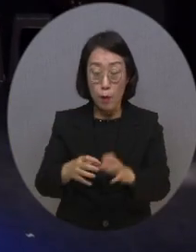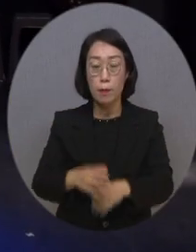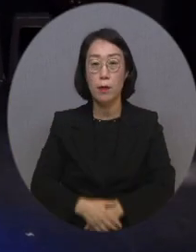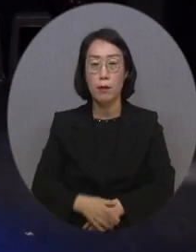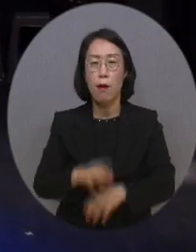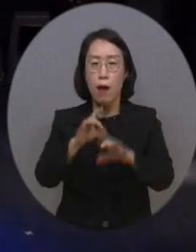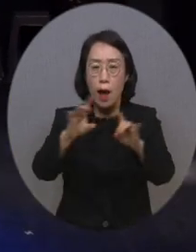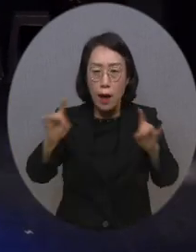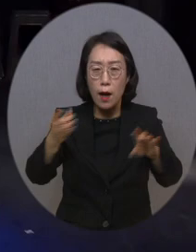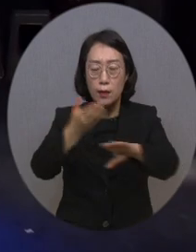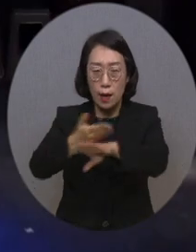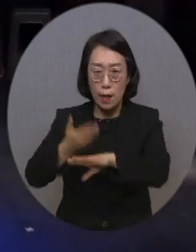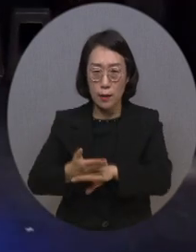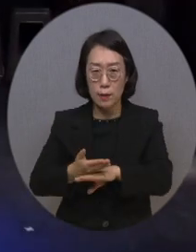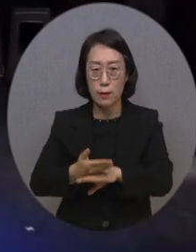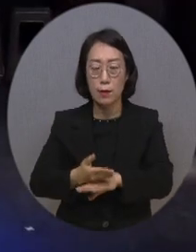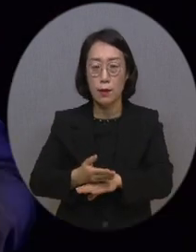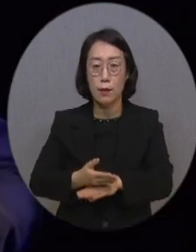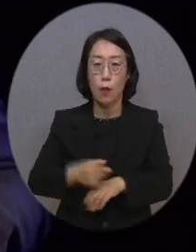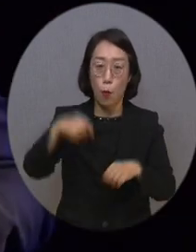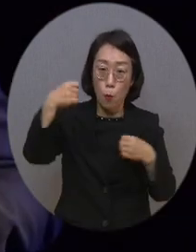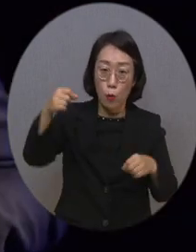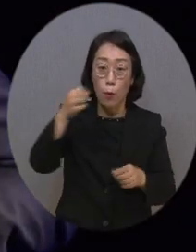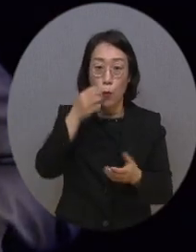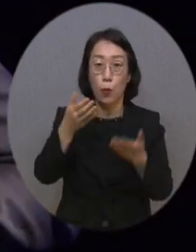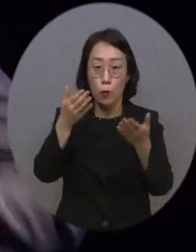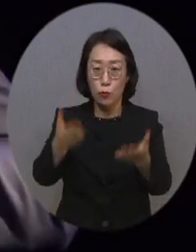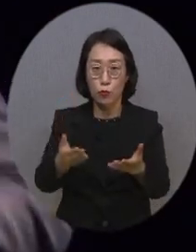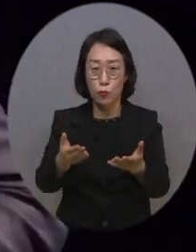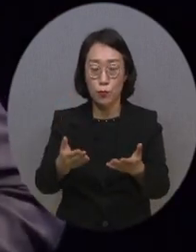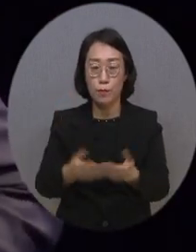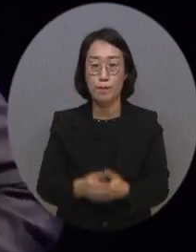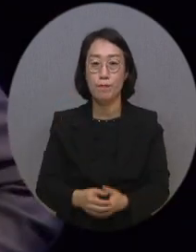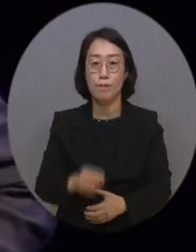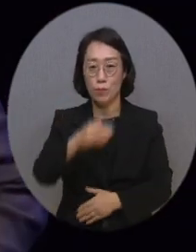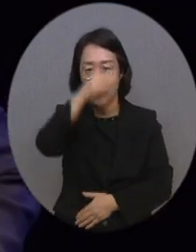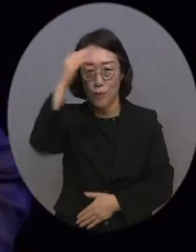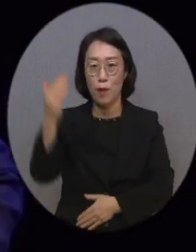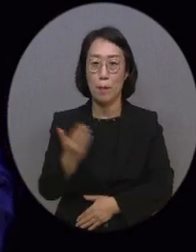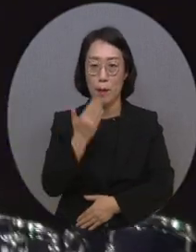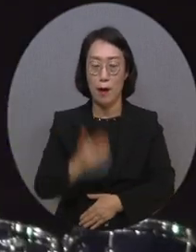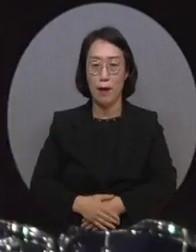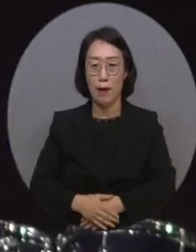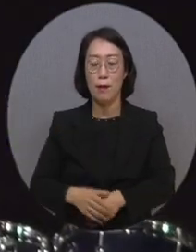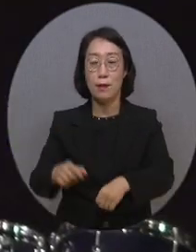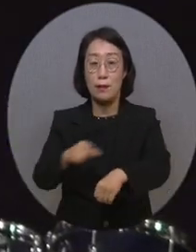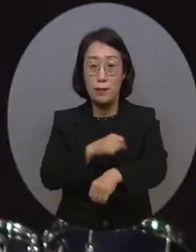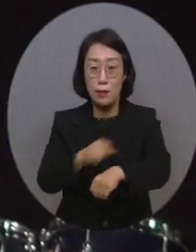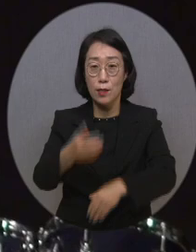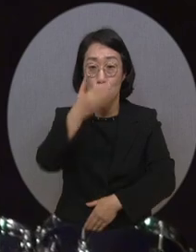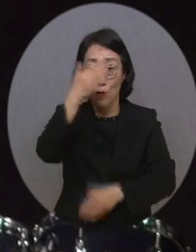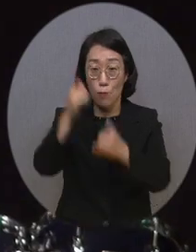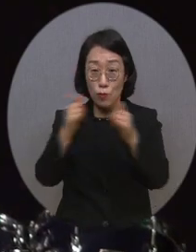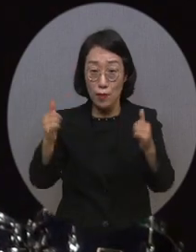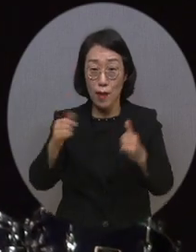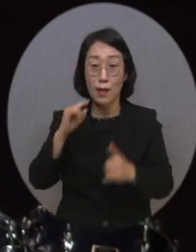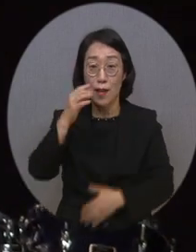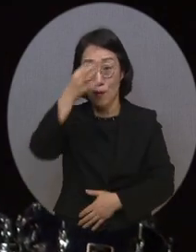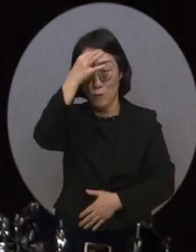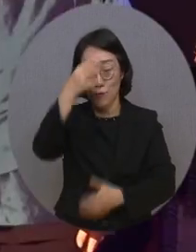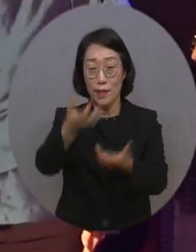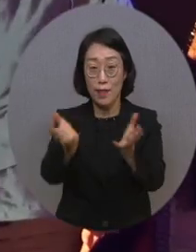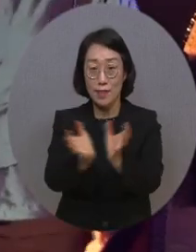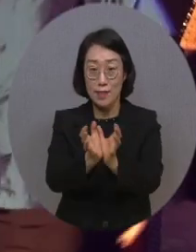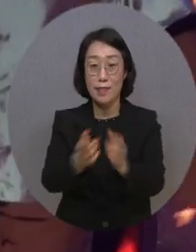특색을 지닌 10개 장르의 예술 공연이 한자리에서 펼쳐졌습니다. 특히 젊은 예술가 단체도